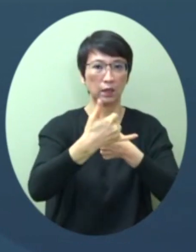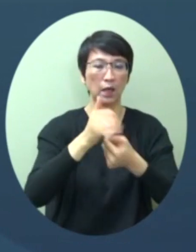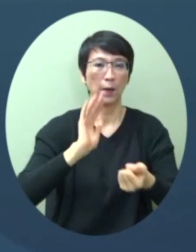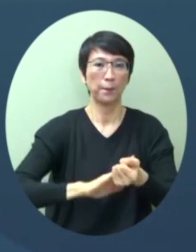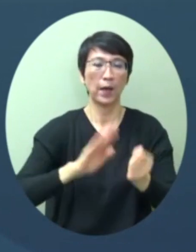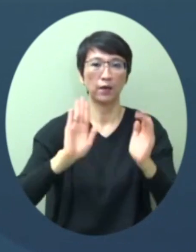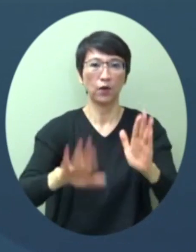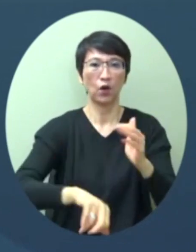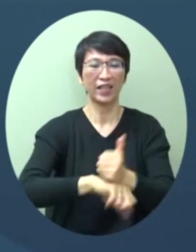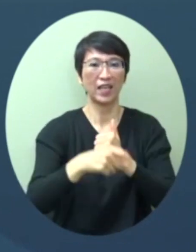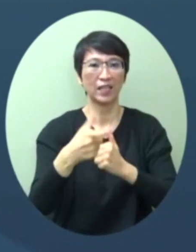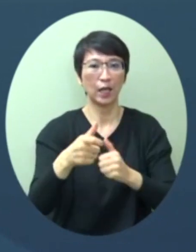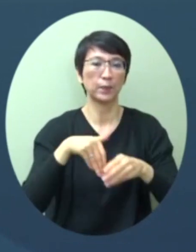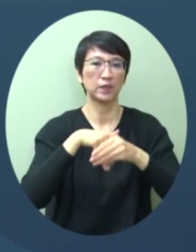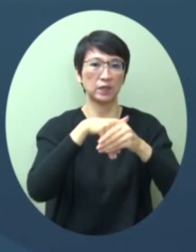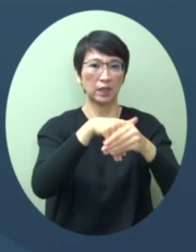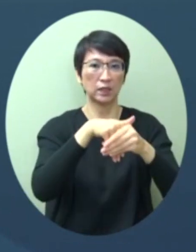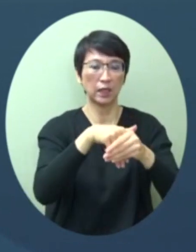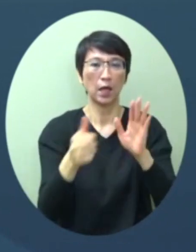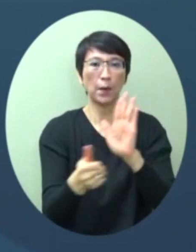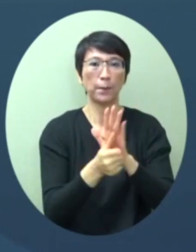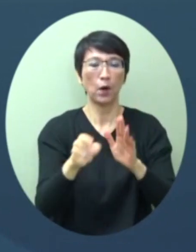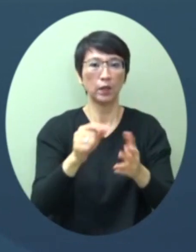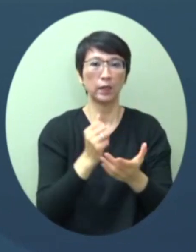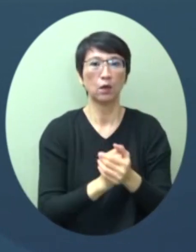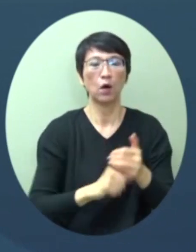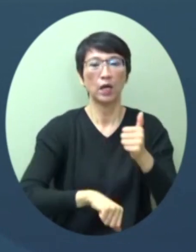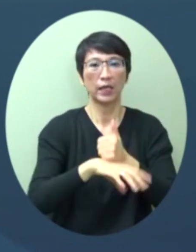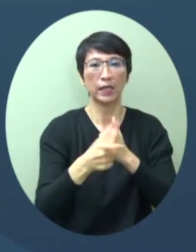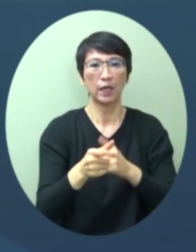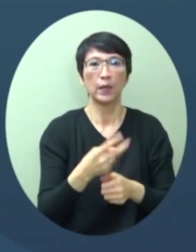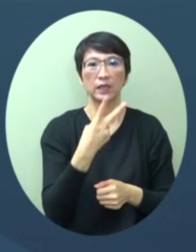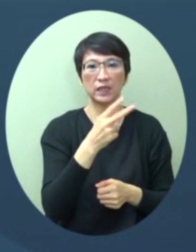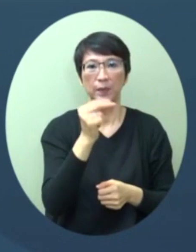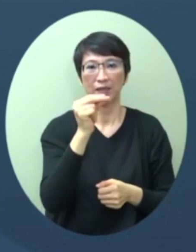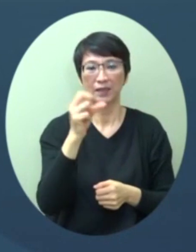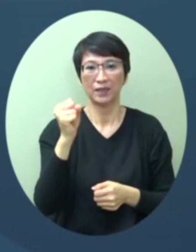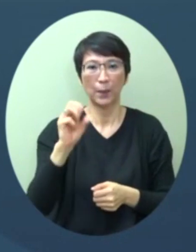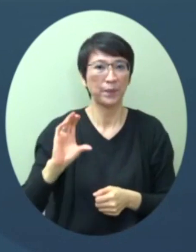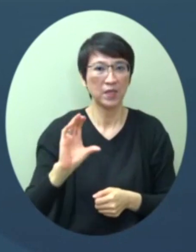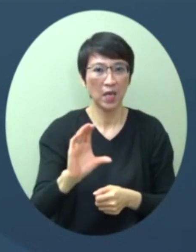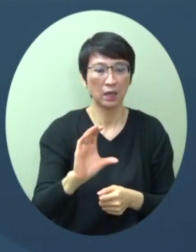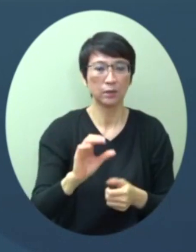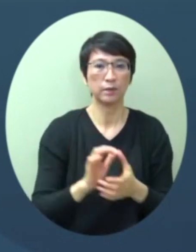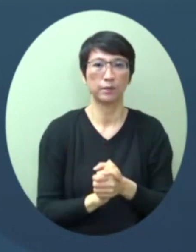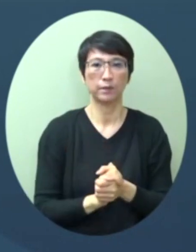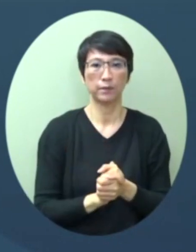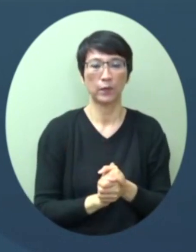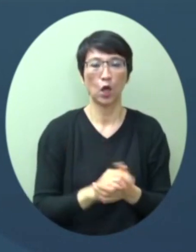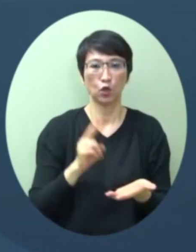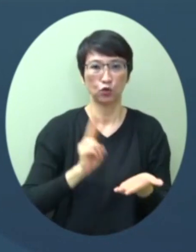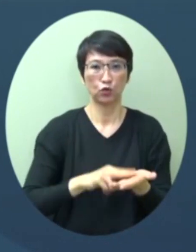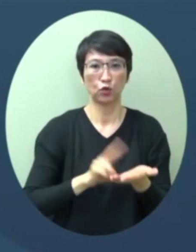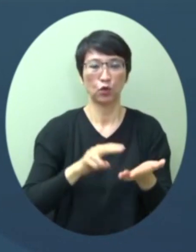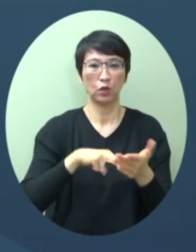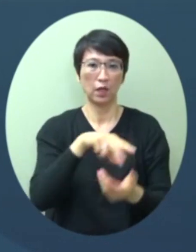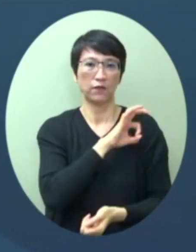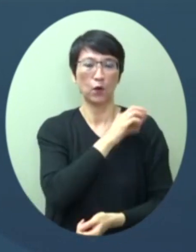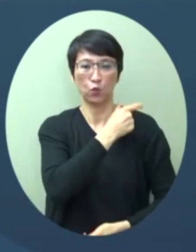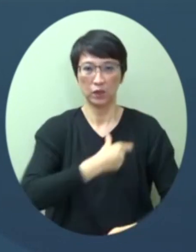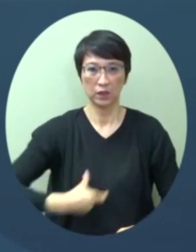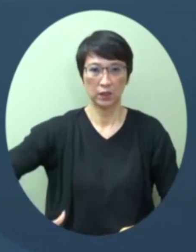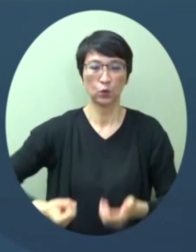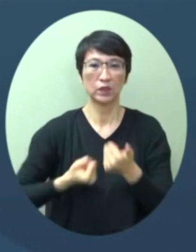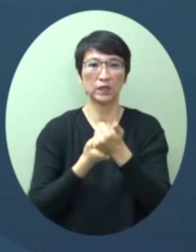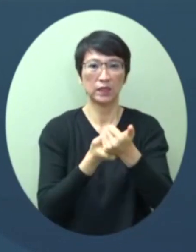防疫抗疫基金申请为这个基金注资270亿元我很相信立法会议员都